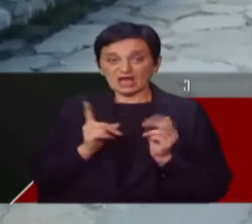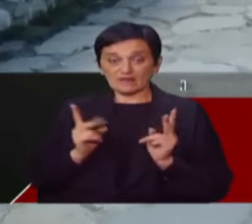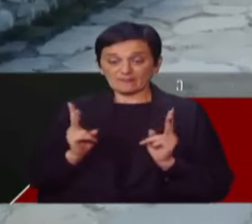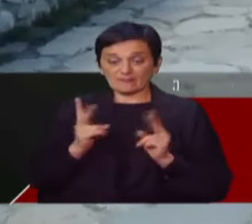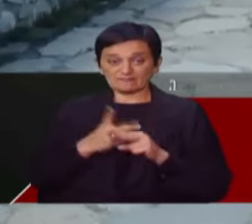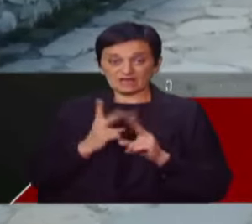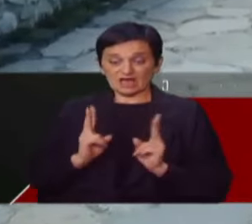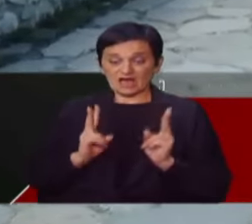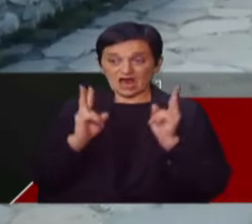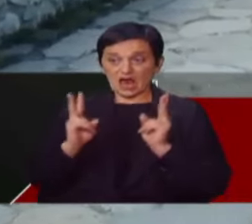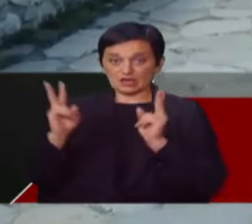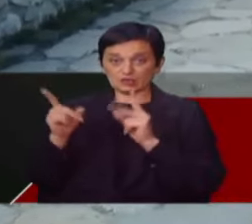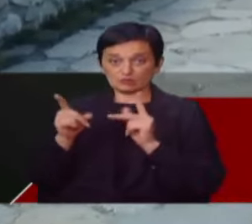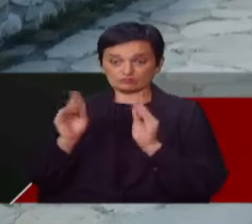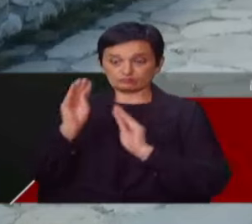მოწყობა,